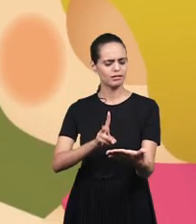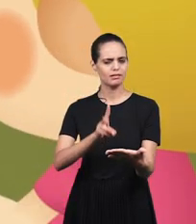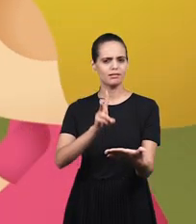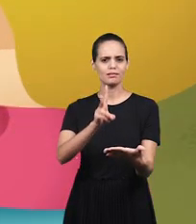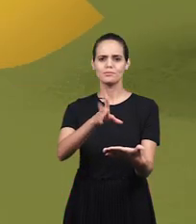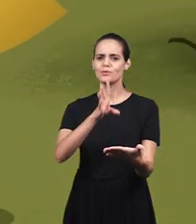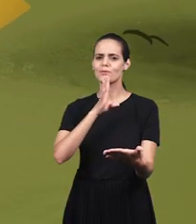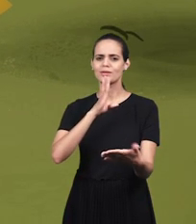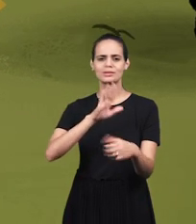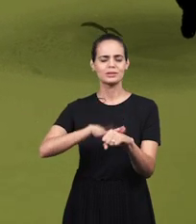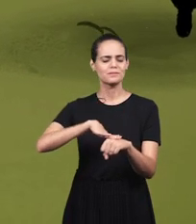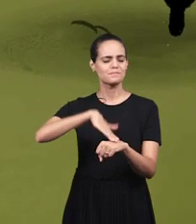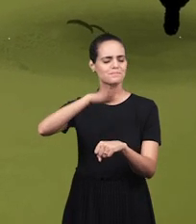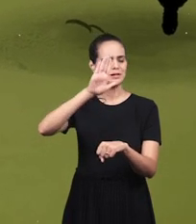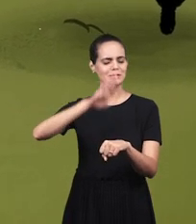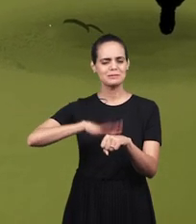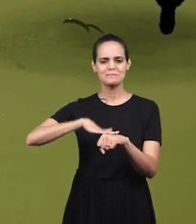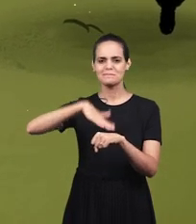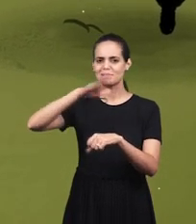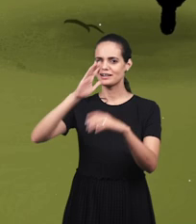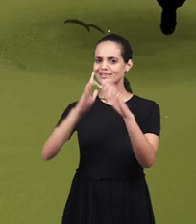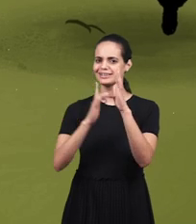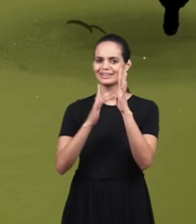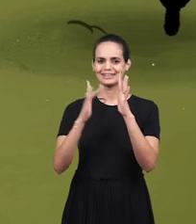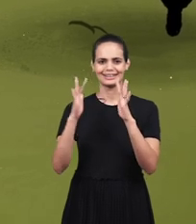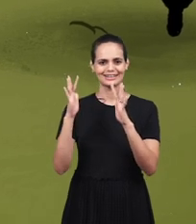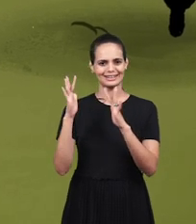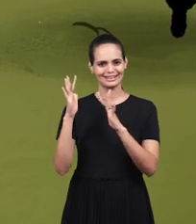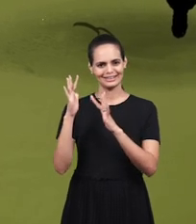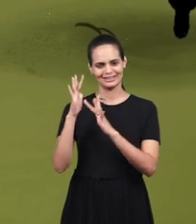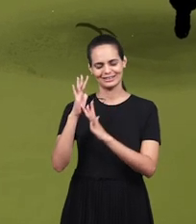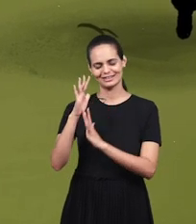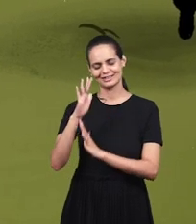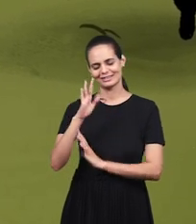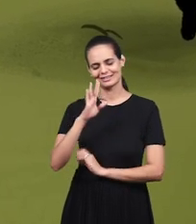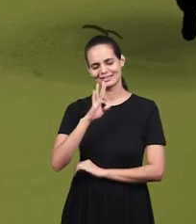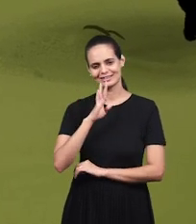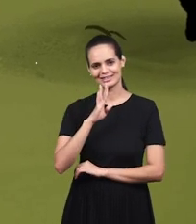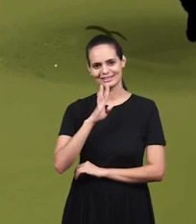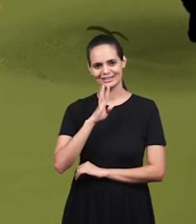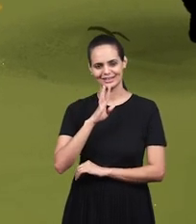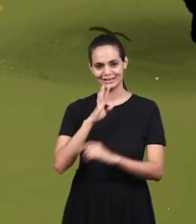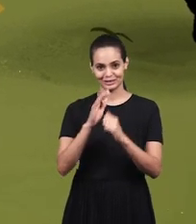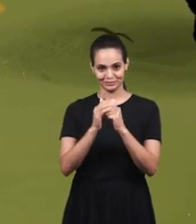sempre ler para mais de Jesus conhecer.